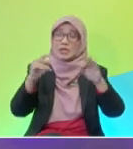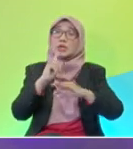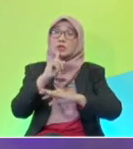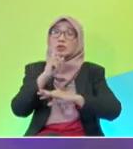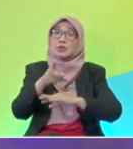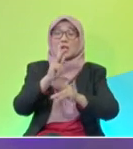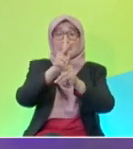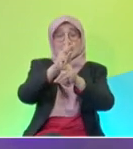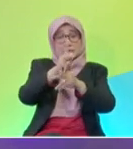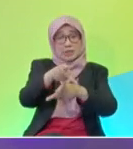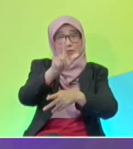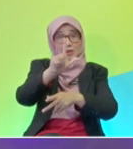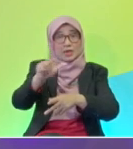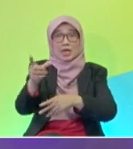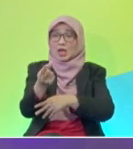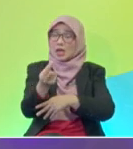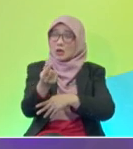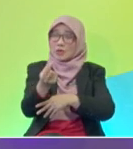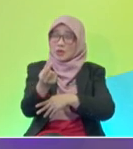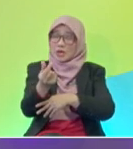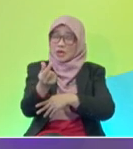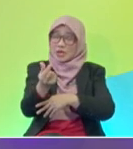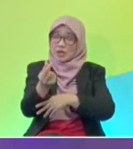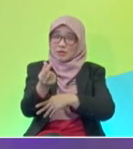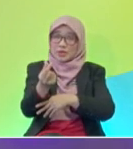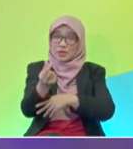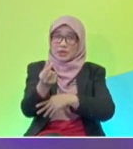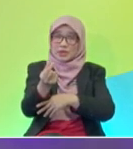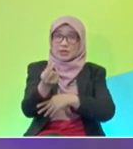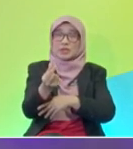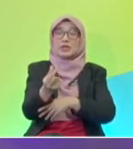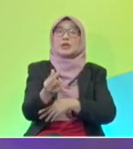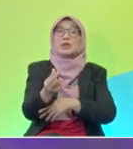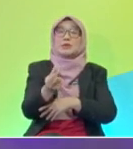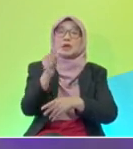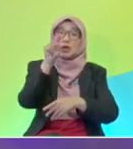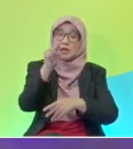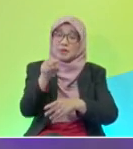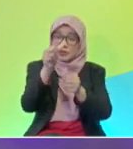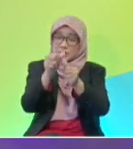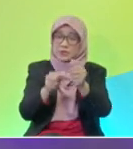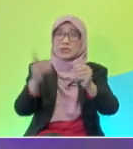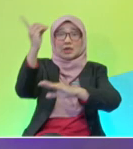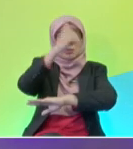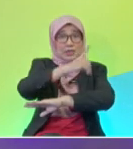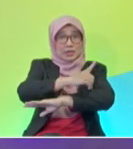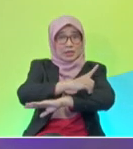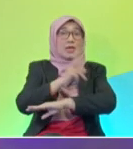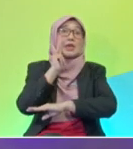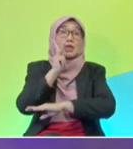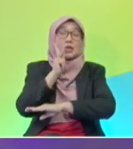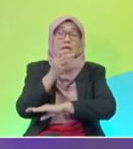belanja Kamu setiap hari simpanlah ada partikel lah simpanlah bermaksud kakaknya menyuruh dia